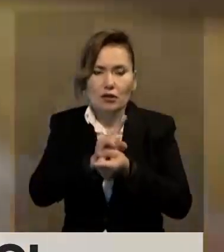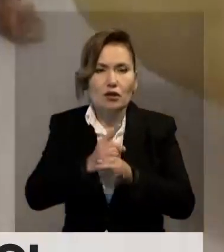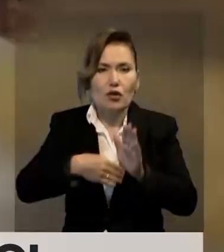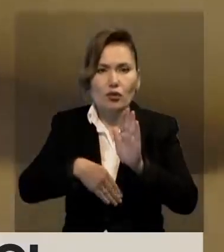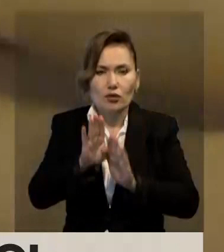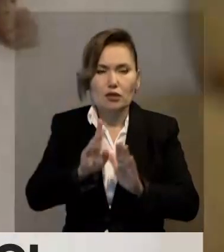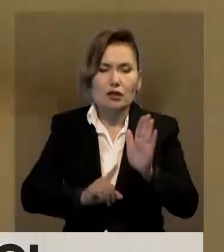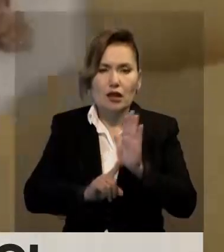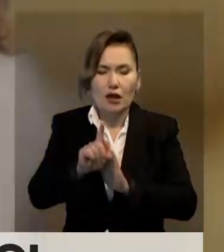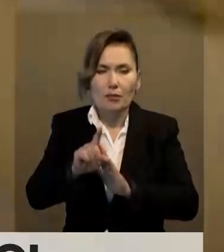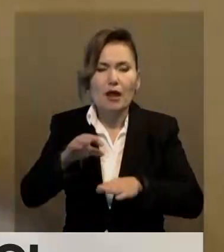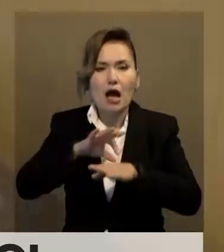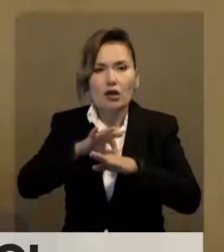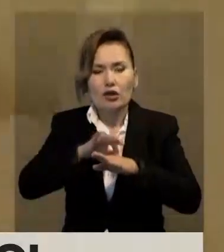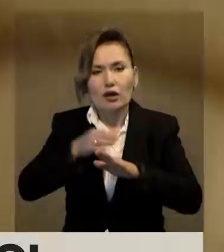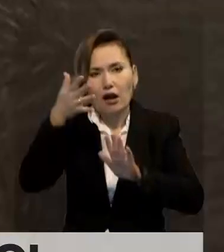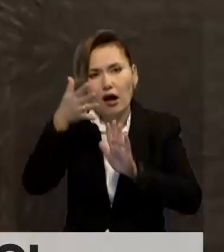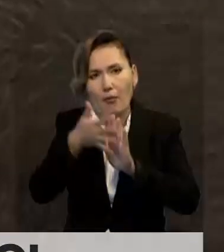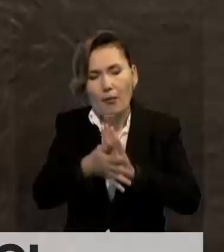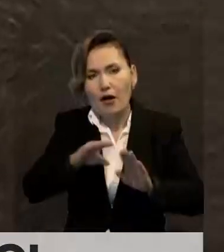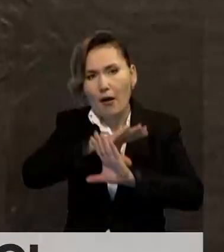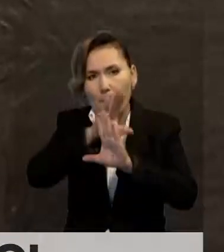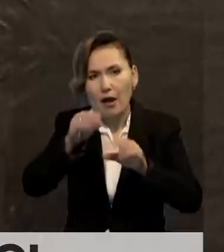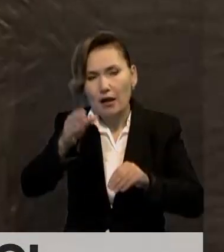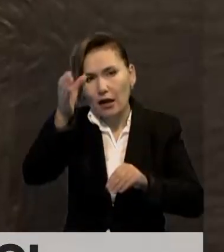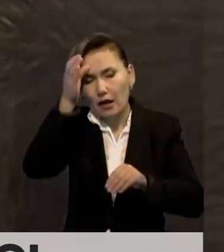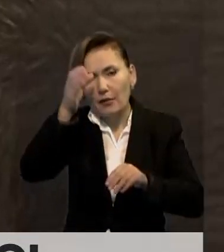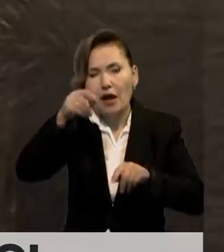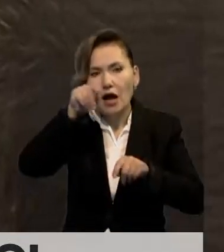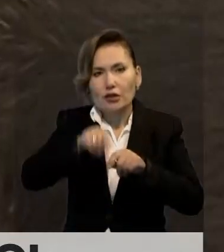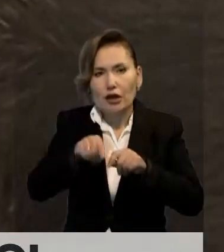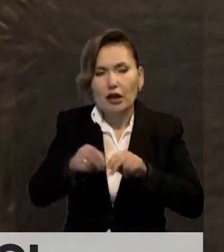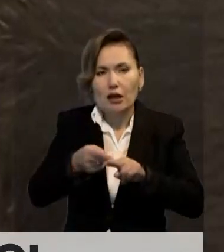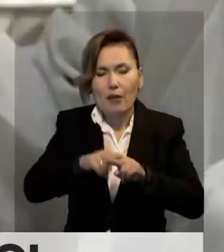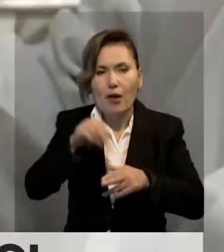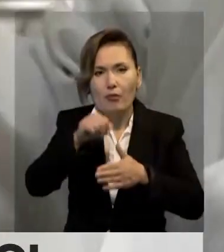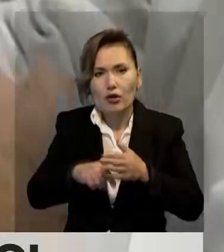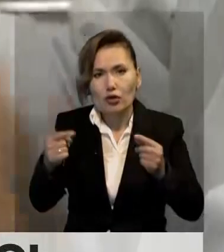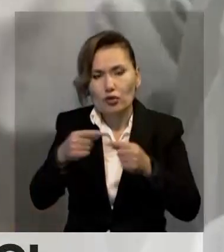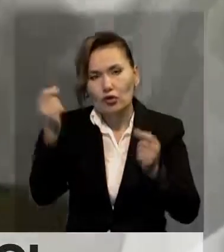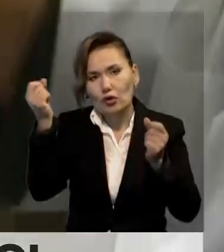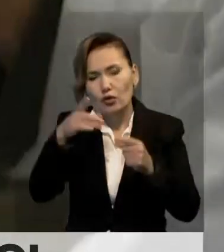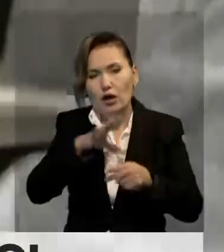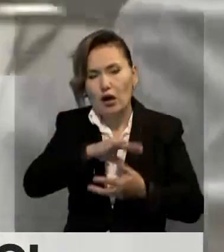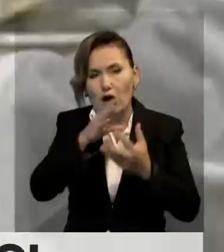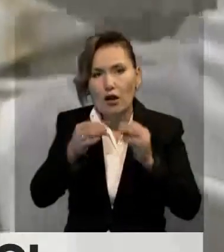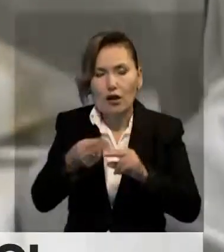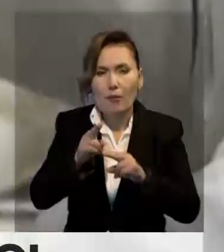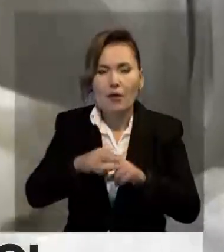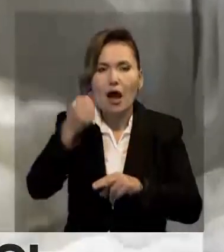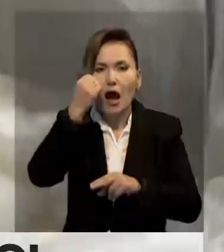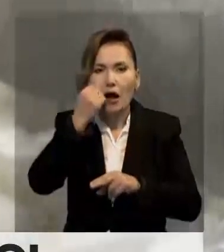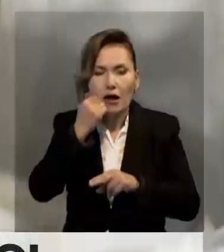Осыдан кейін ғалымдар терінің түпкі қабаттарында не болатынын зерделеп, не себепті оның жасара бастағанын түсінгісі келеді. Нәтижесінде